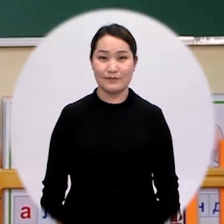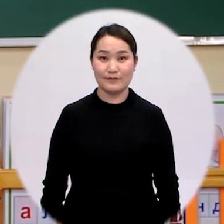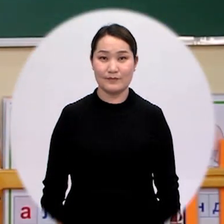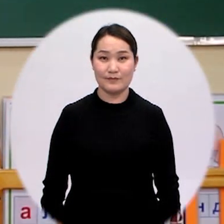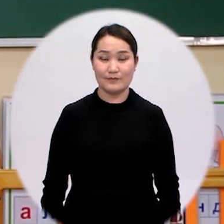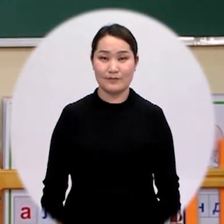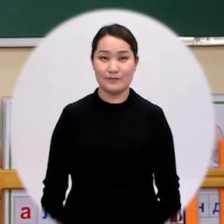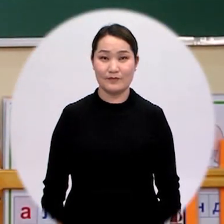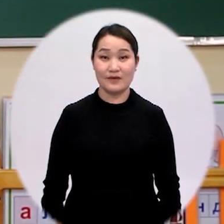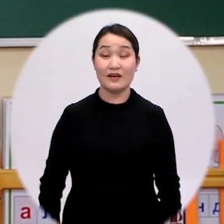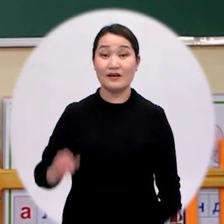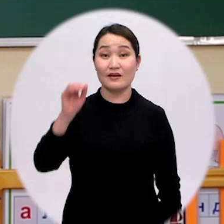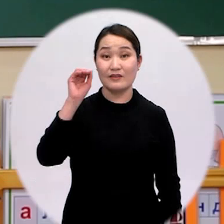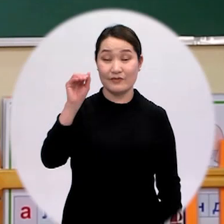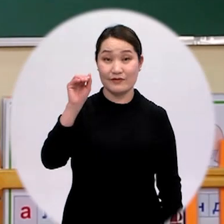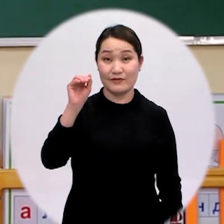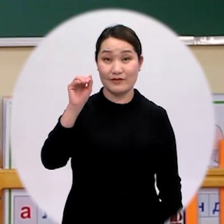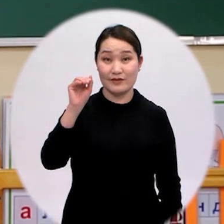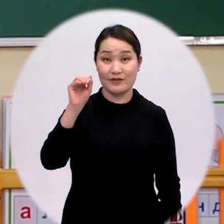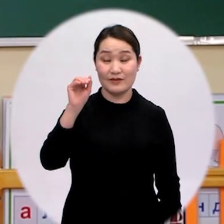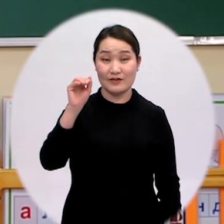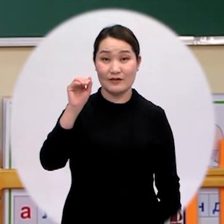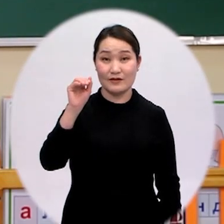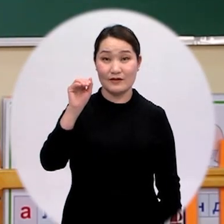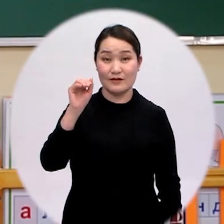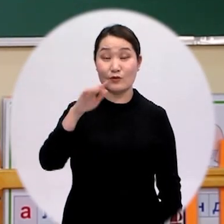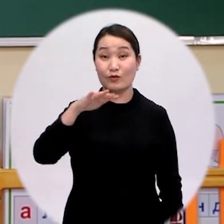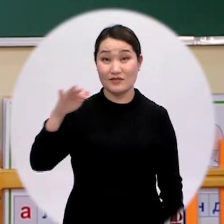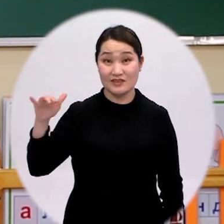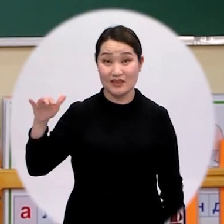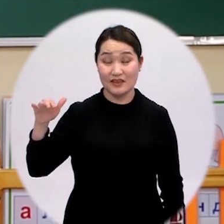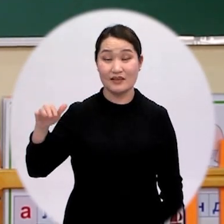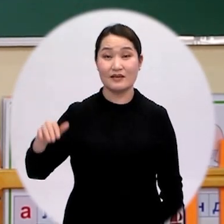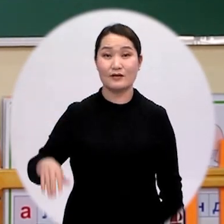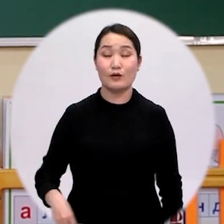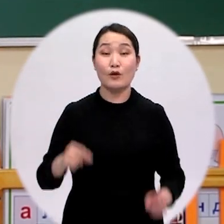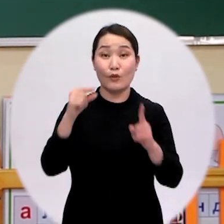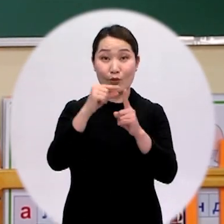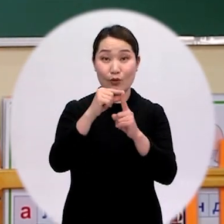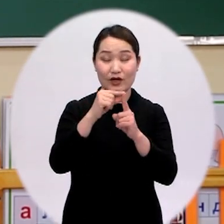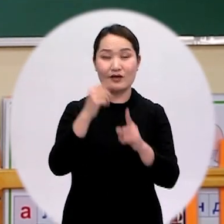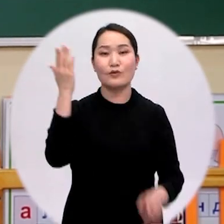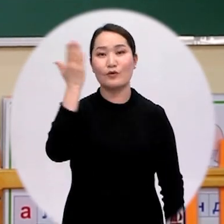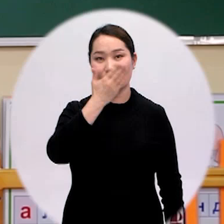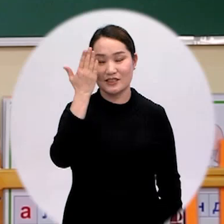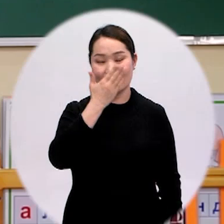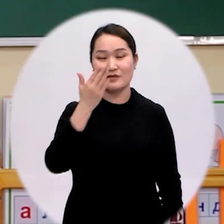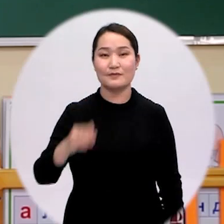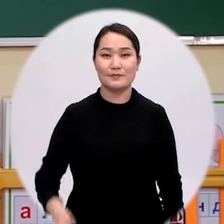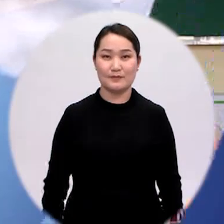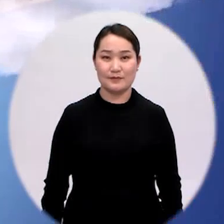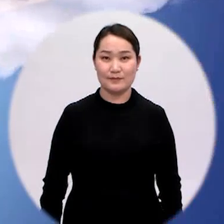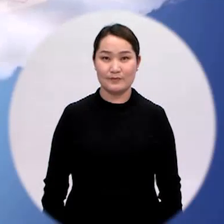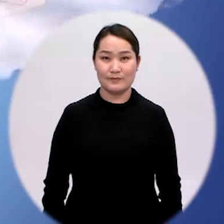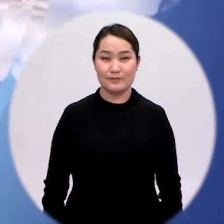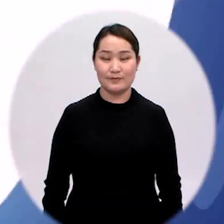Дарамт F үсгээ таньж тогтоосон учраас одоо F үсэг орсон үг уншиж